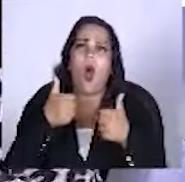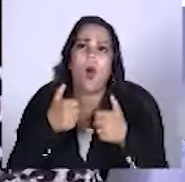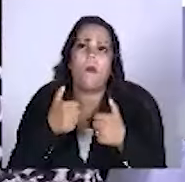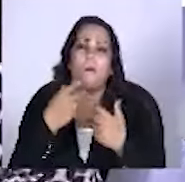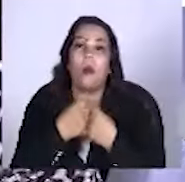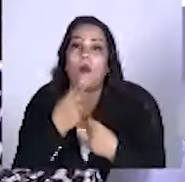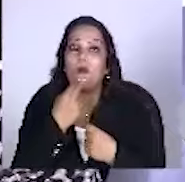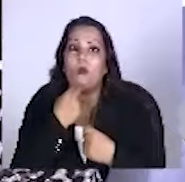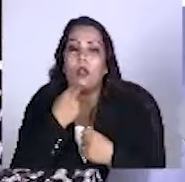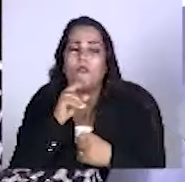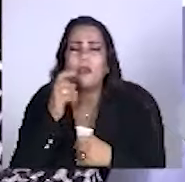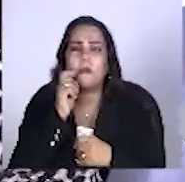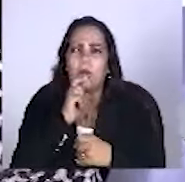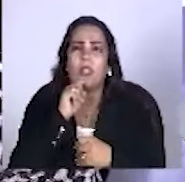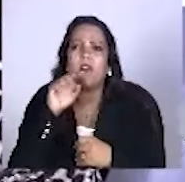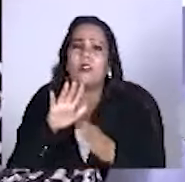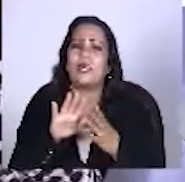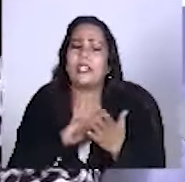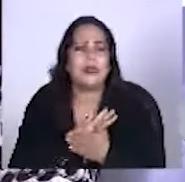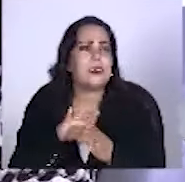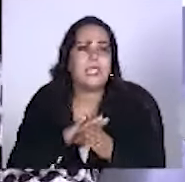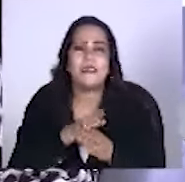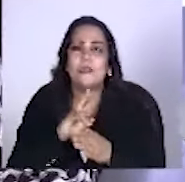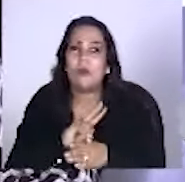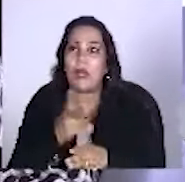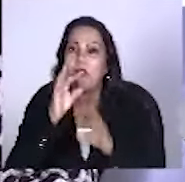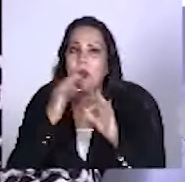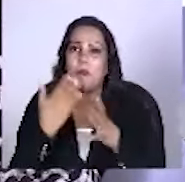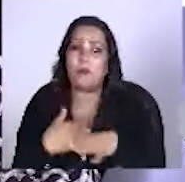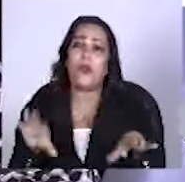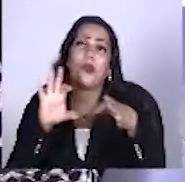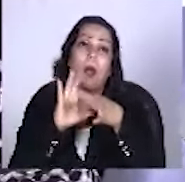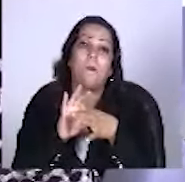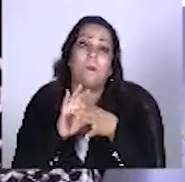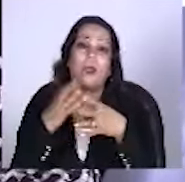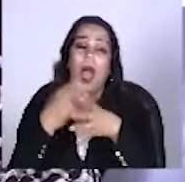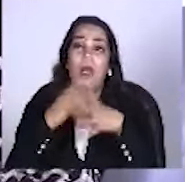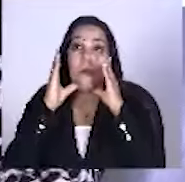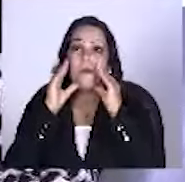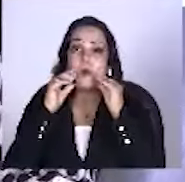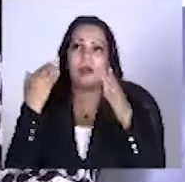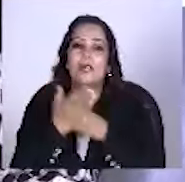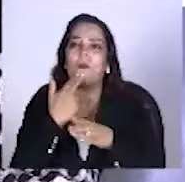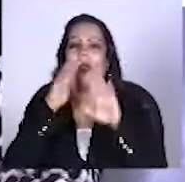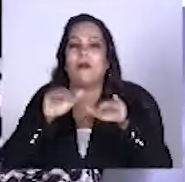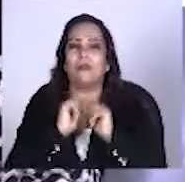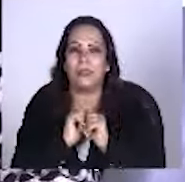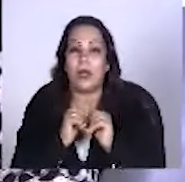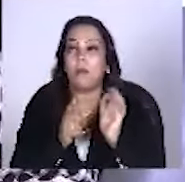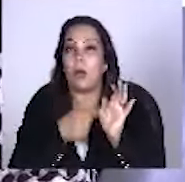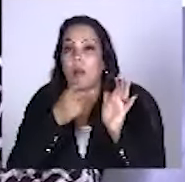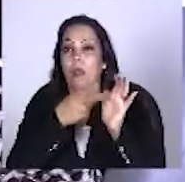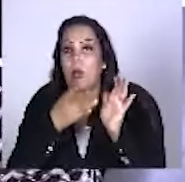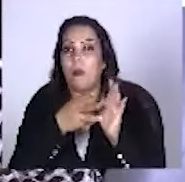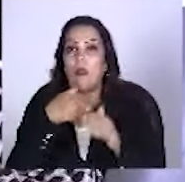المرضيه دي، لانه في بنات بيبقى عندها مشاعر غريبه، يعني هي شايفه او رابطه سعادتها بوجود الشخص ده، المفروض انه حصل كده منه مره